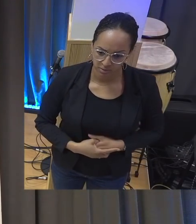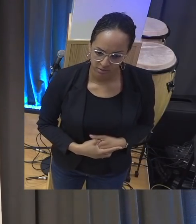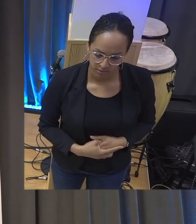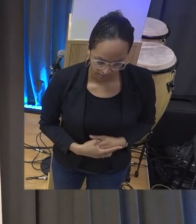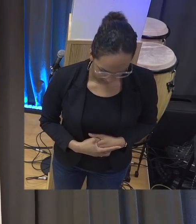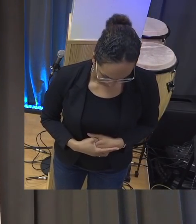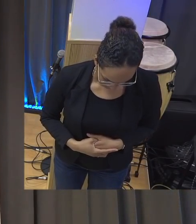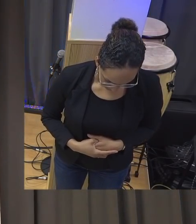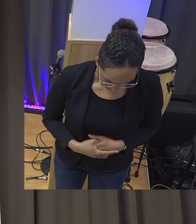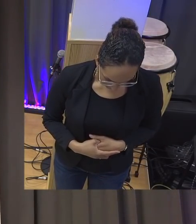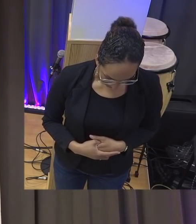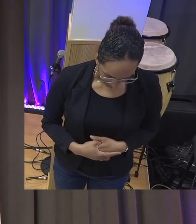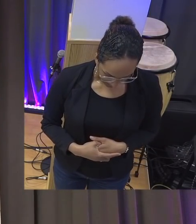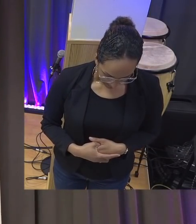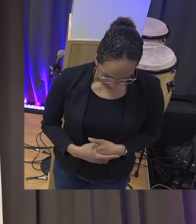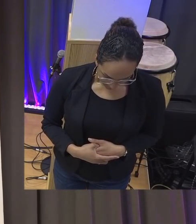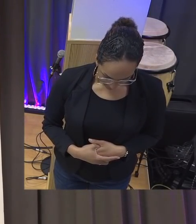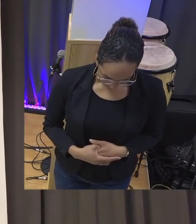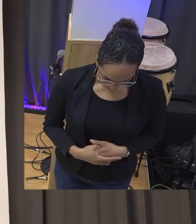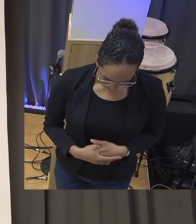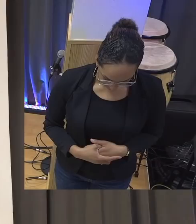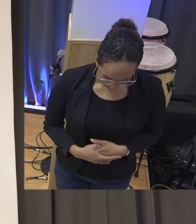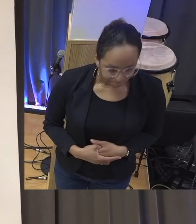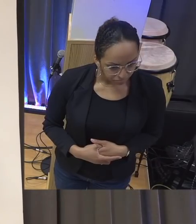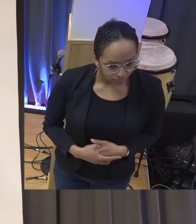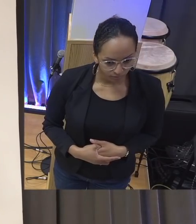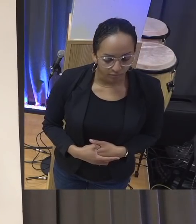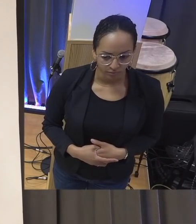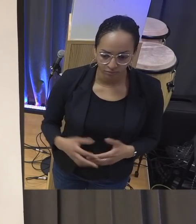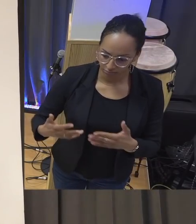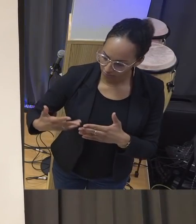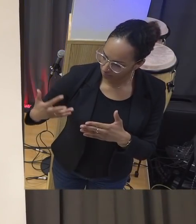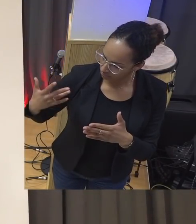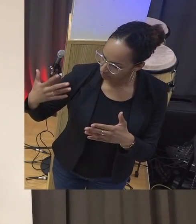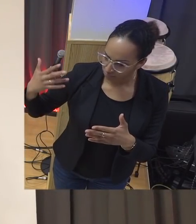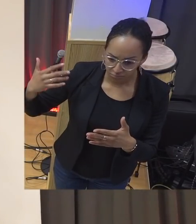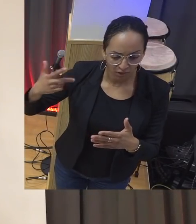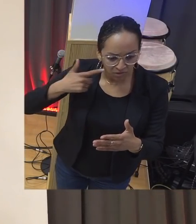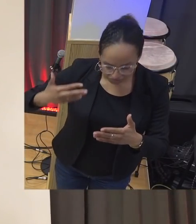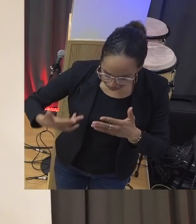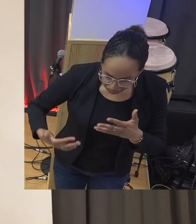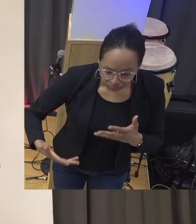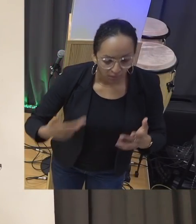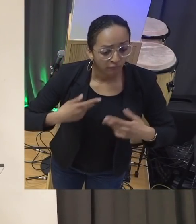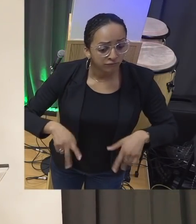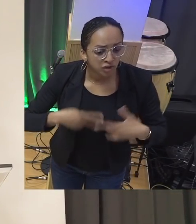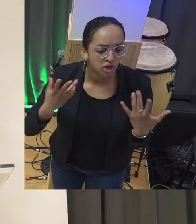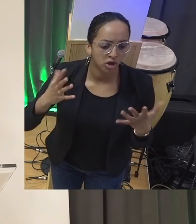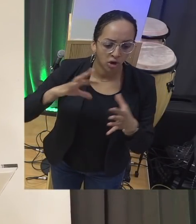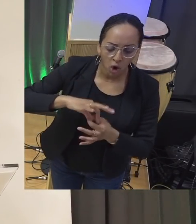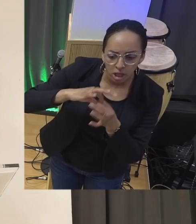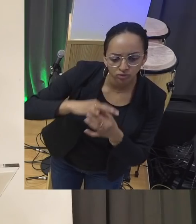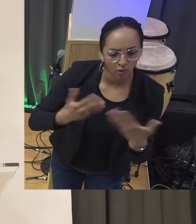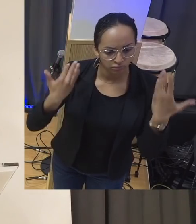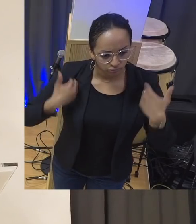très facile aujourd'hui, pendant des années et des années, de vivre religieusement, traditionnellement en tant que